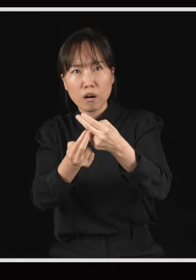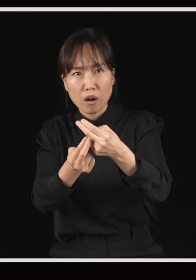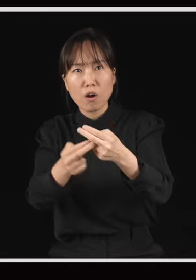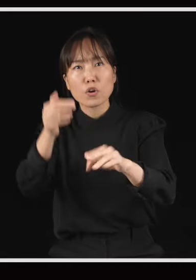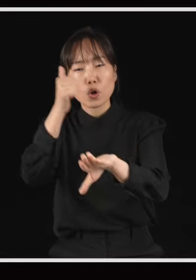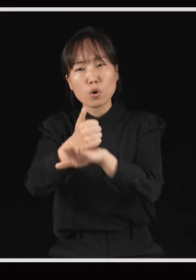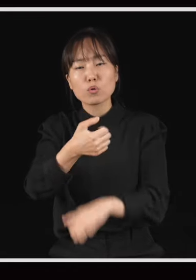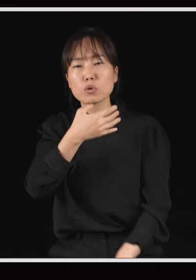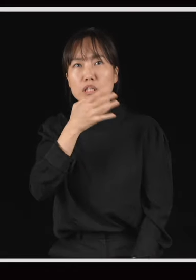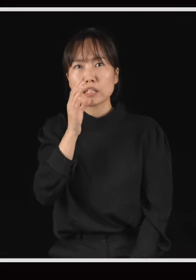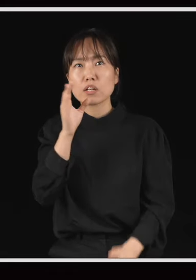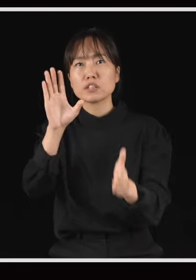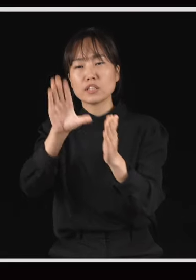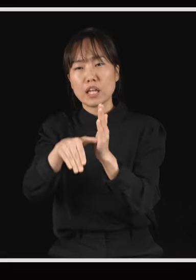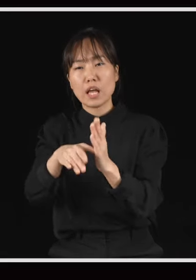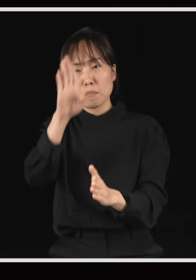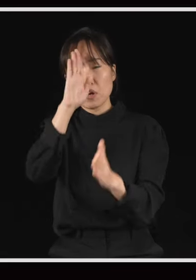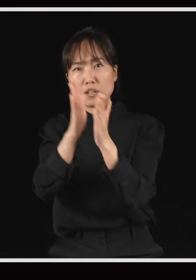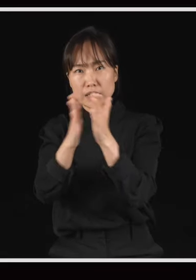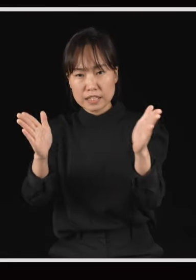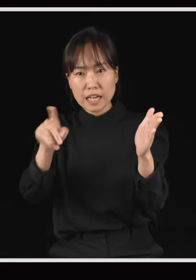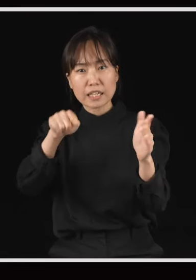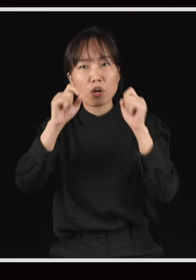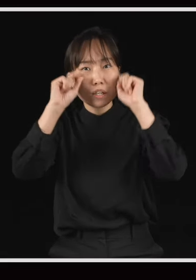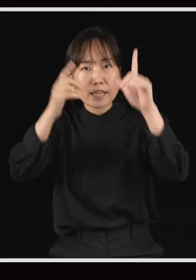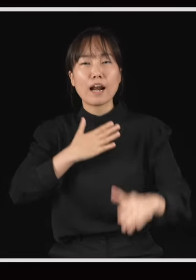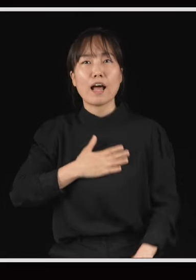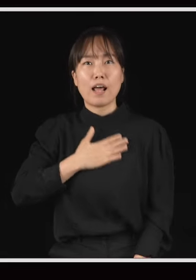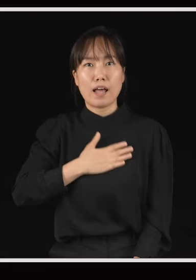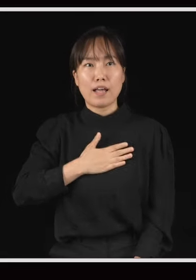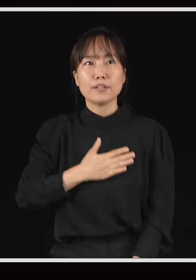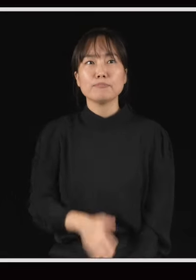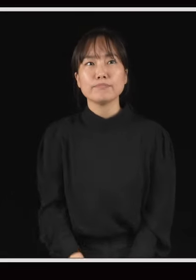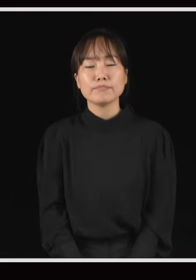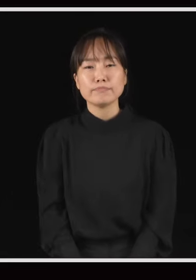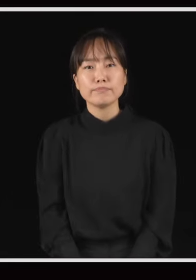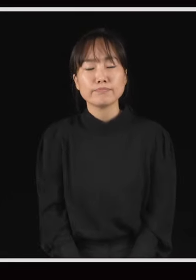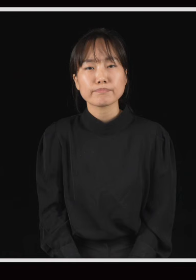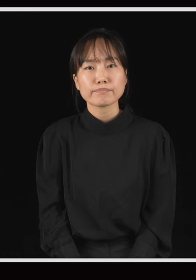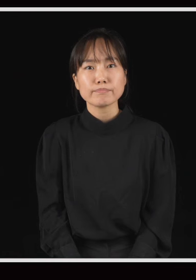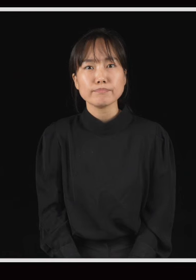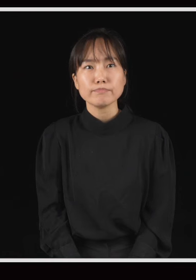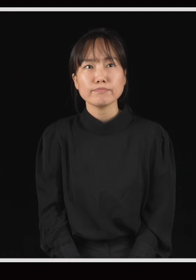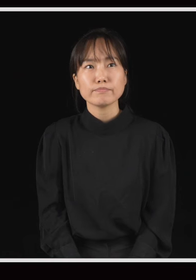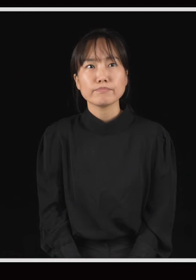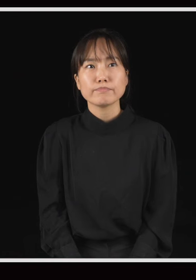결국에 더 빠른 시기에 이런 노인성 질환들을 만들어준다라는 것을 알게 된 것입니다.